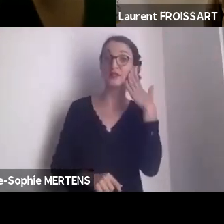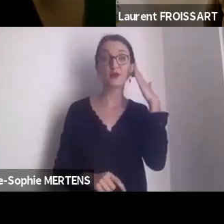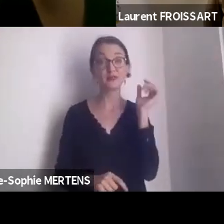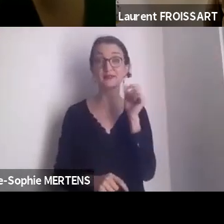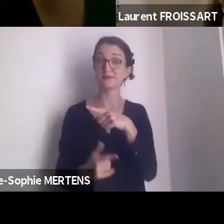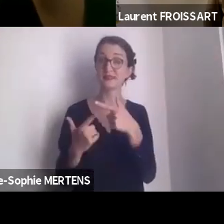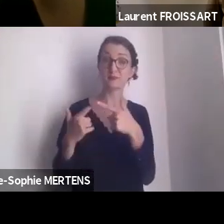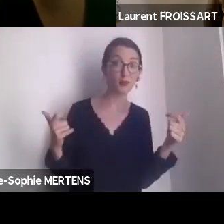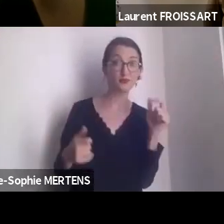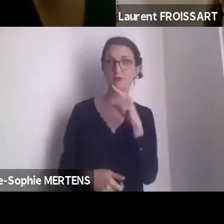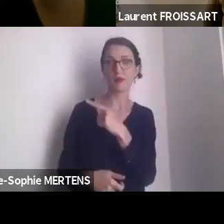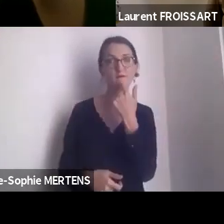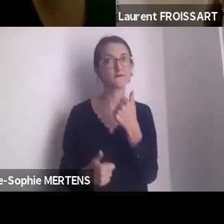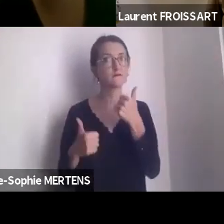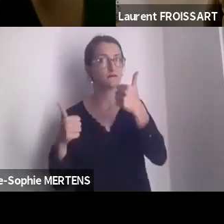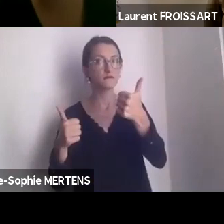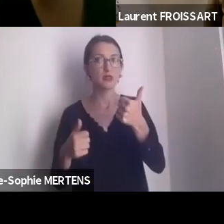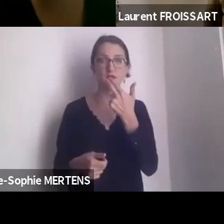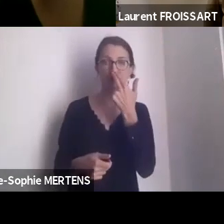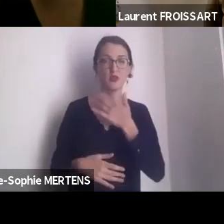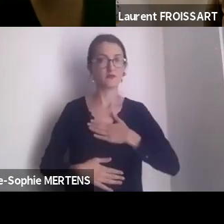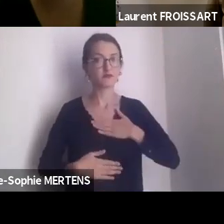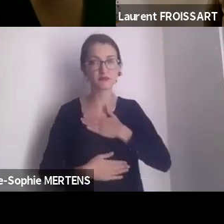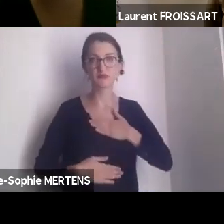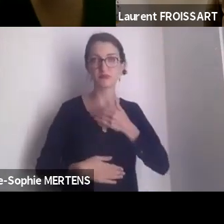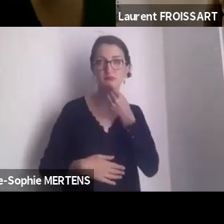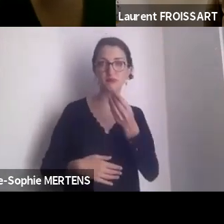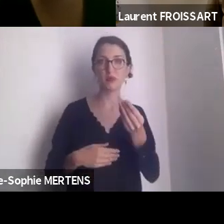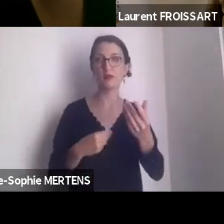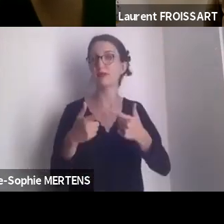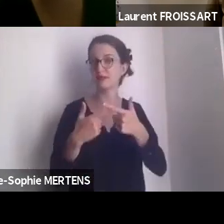Écoutez, moi, j'en suis convaincue et voilà pourquoi. Et vous, qu'est-ce que vous en pensez ?»